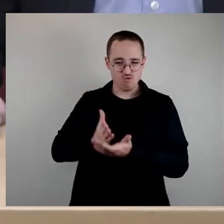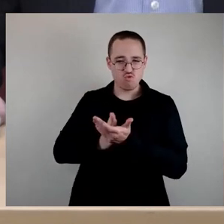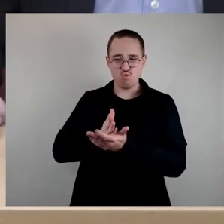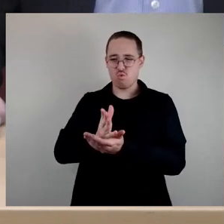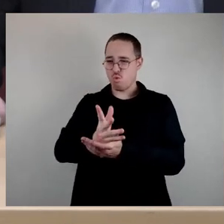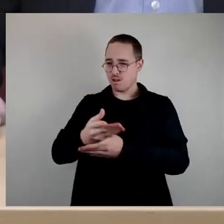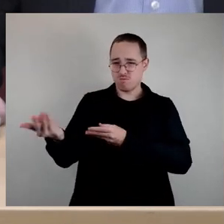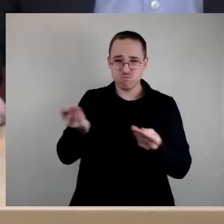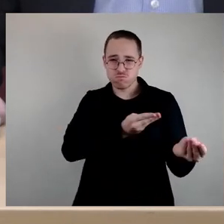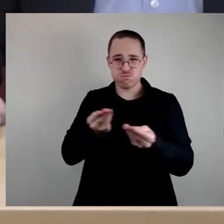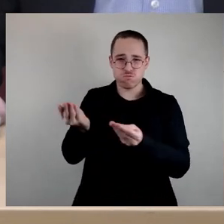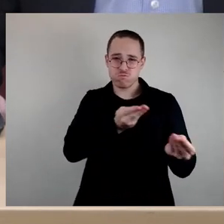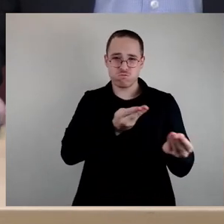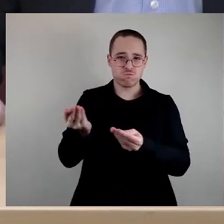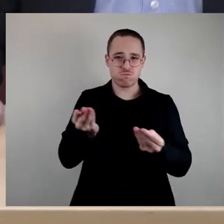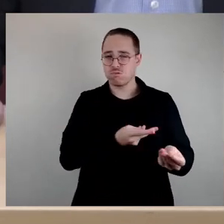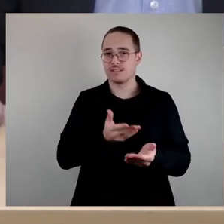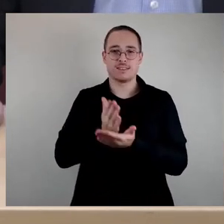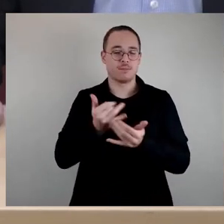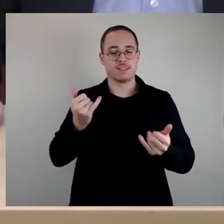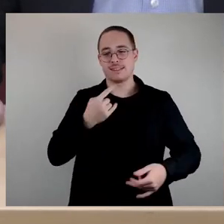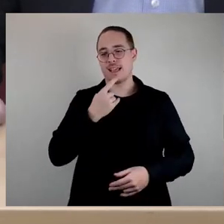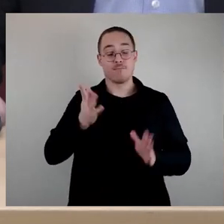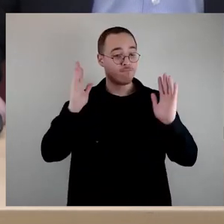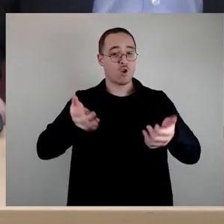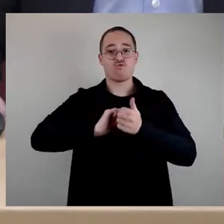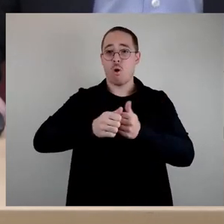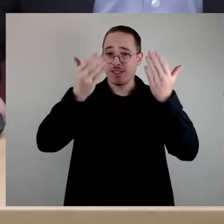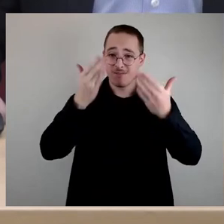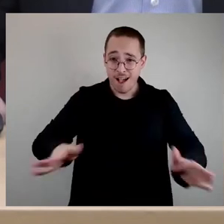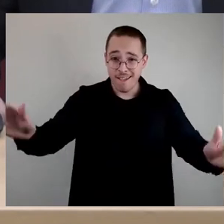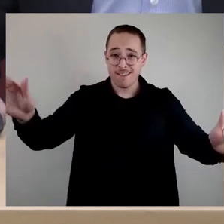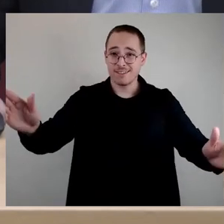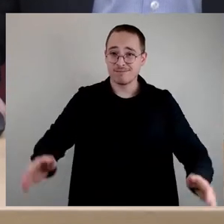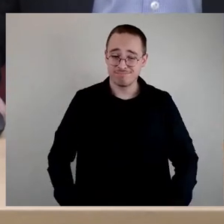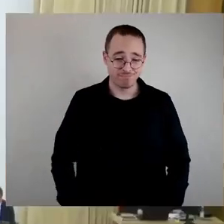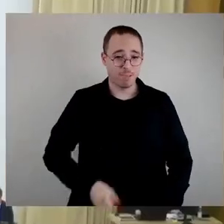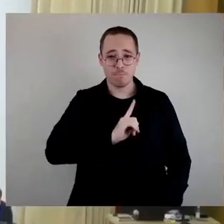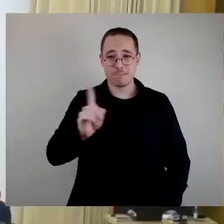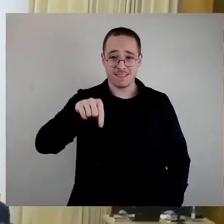dass ich einfach sage, sportfrei und bis demnächst.